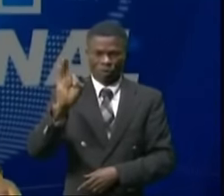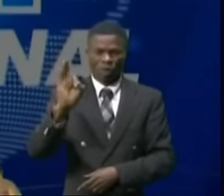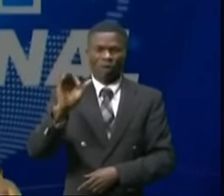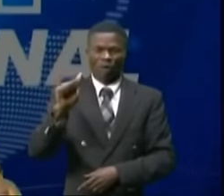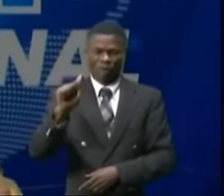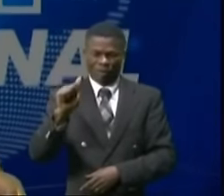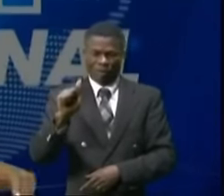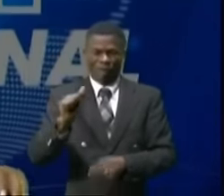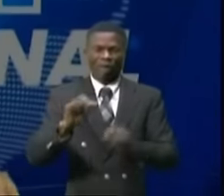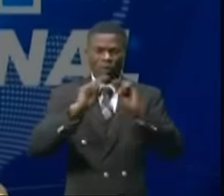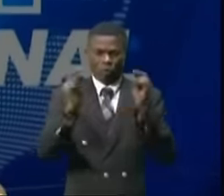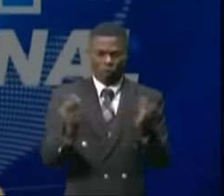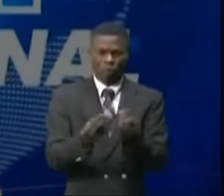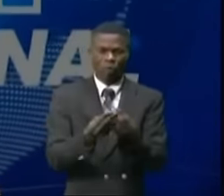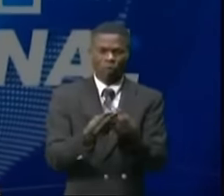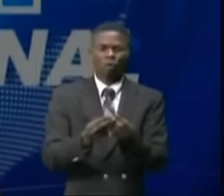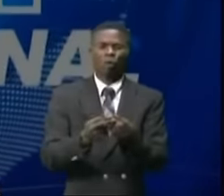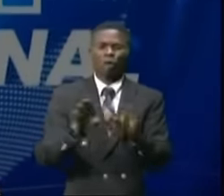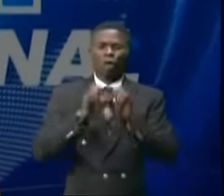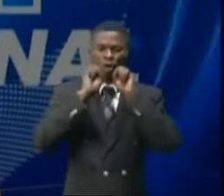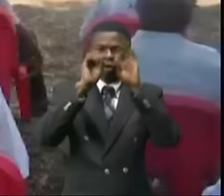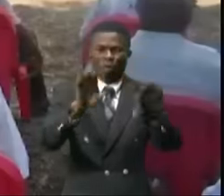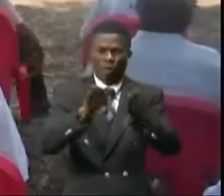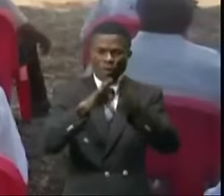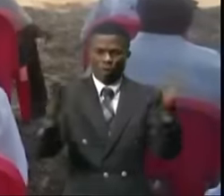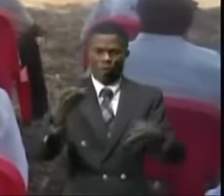d'eau potable vient d'être inaugurée.